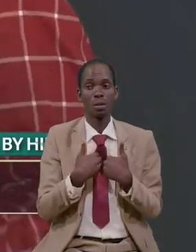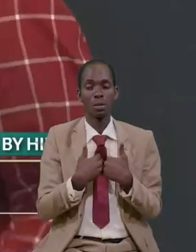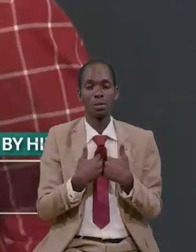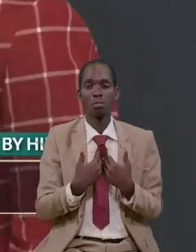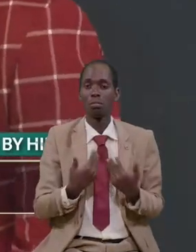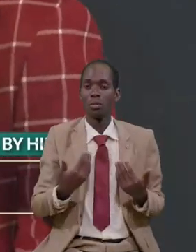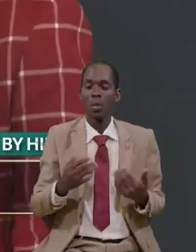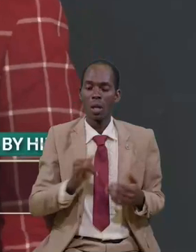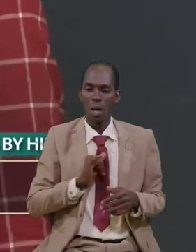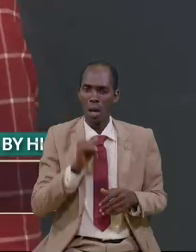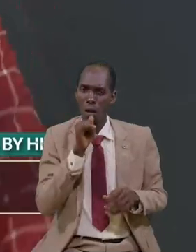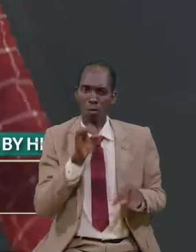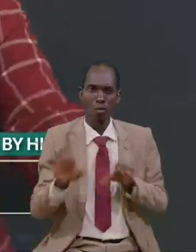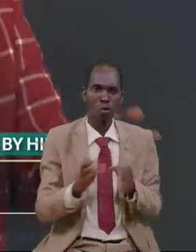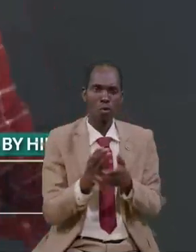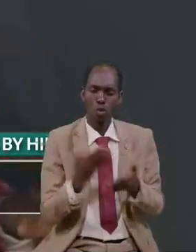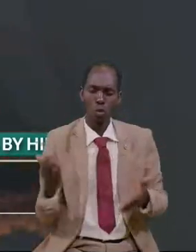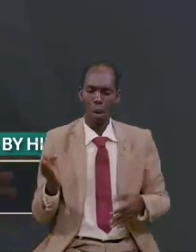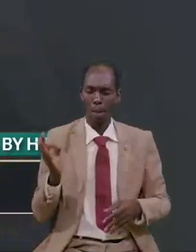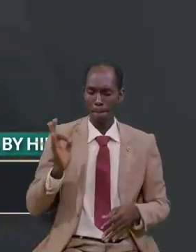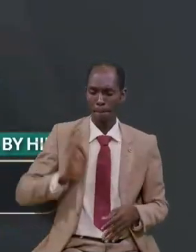Je fais quelque chose de profitable.